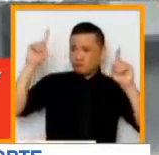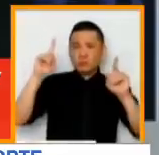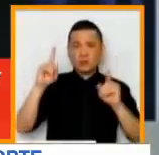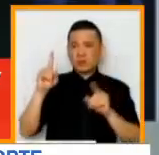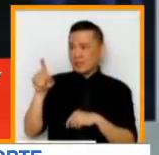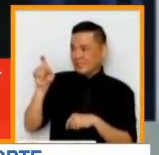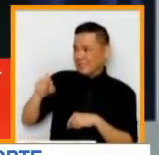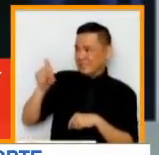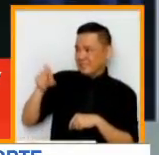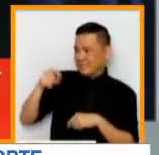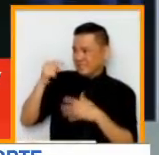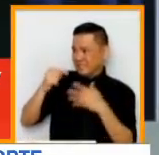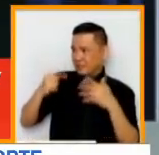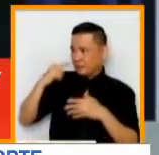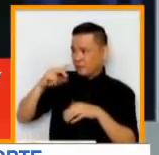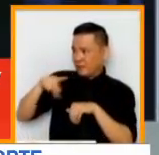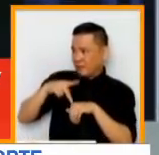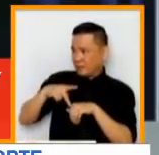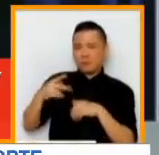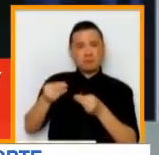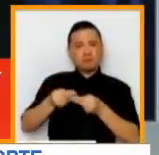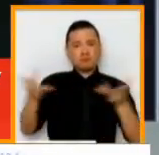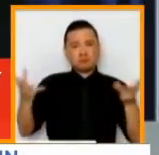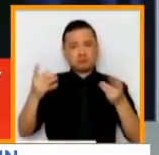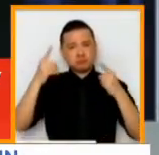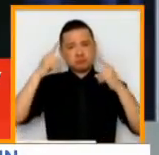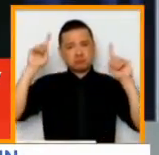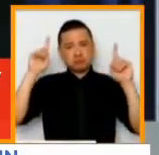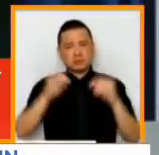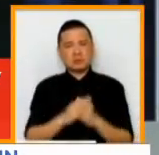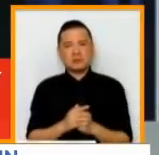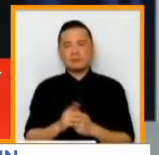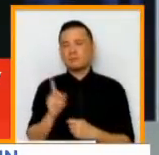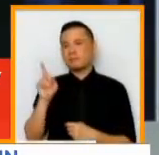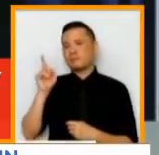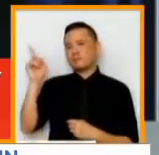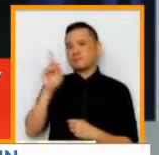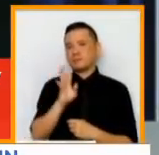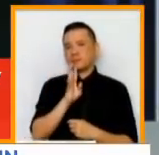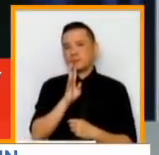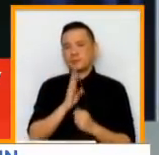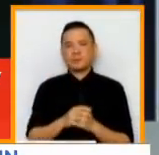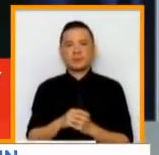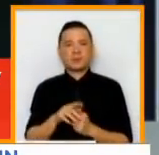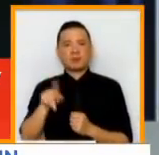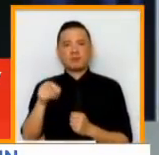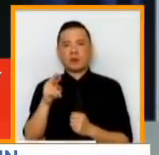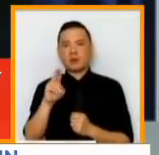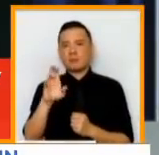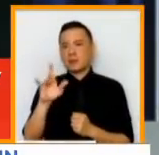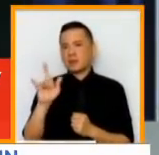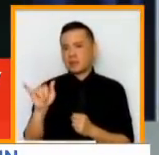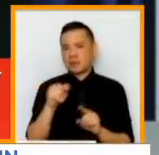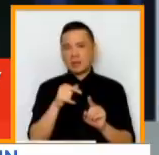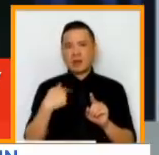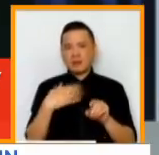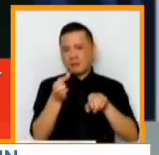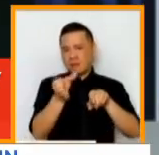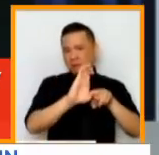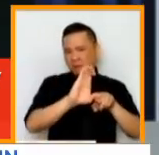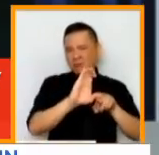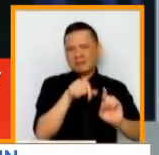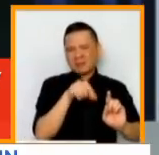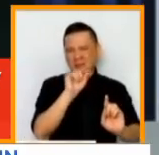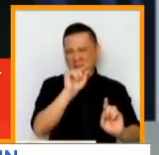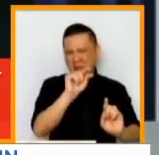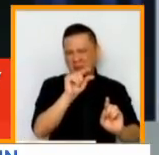bansa. Yung terms of payment po ng Pharmally, meron nga pong down payment na kakaunti, pero pag hindi nag-deliver,